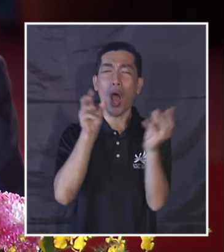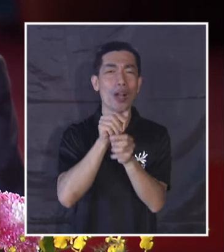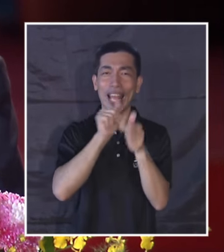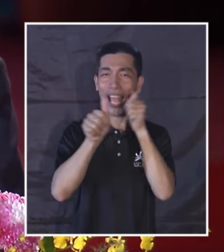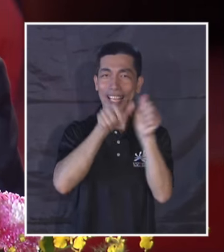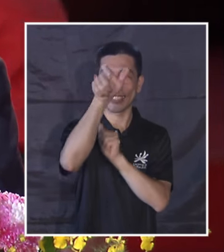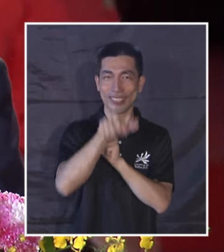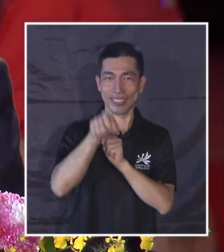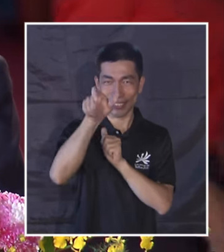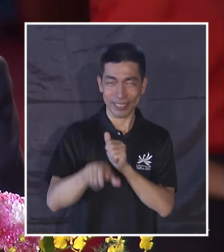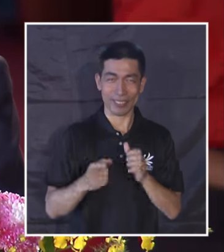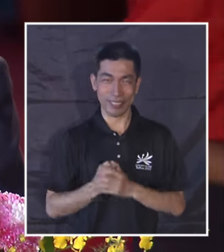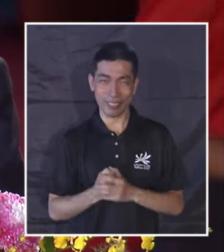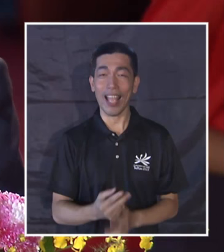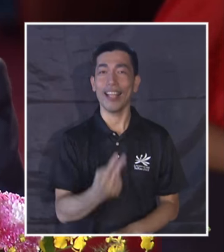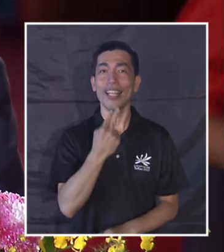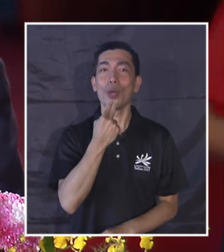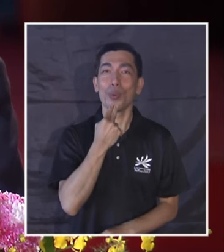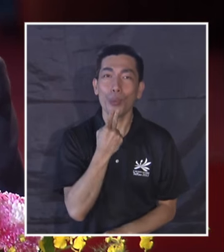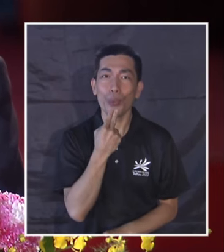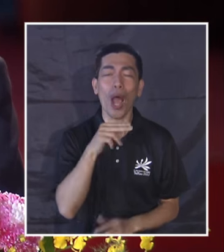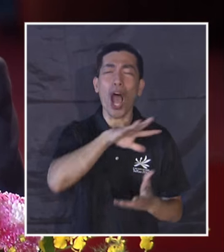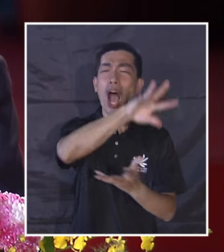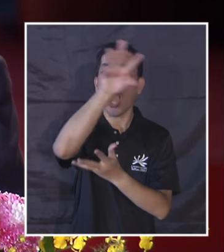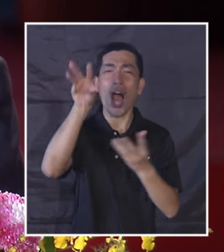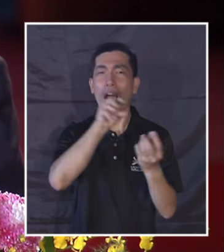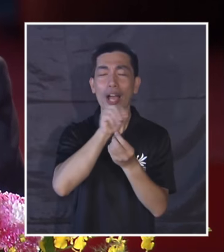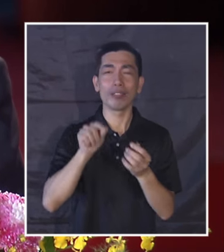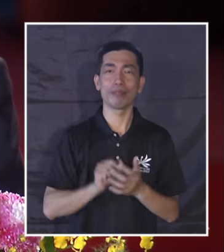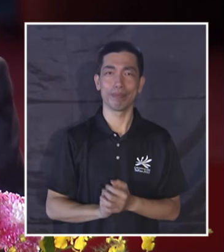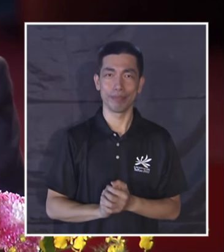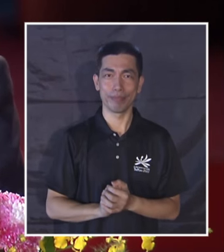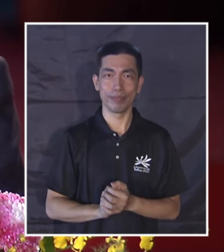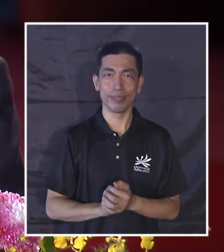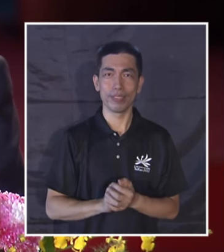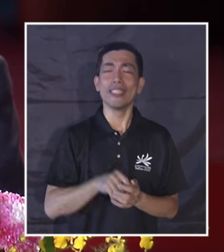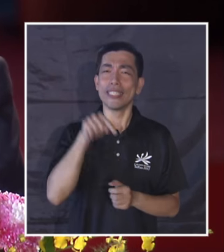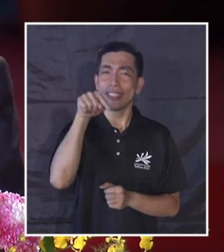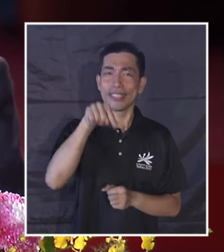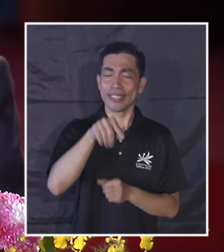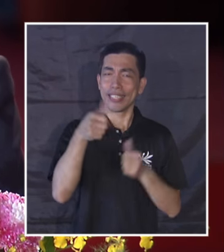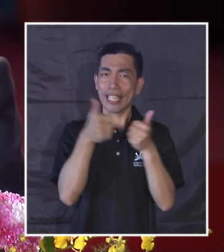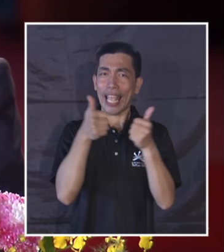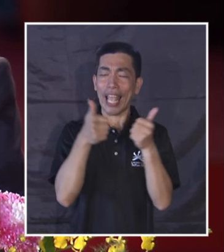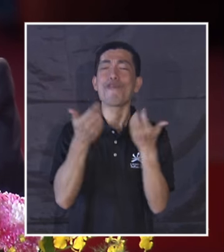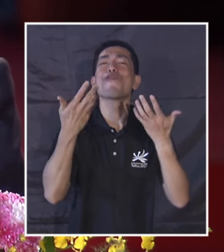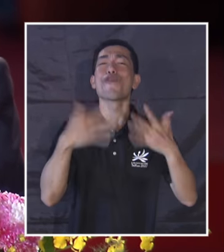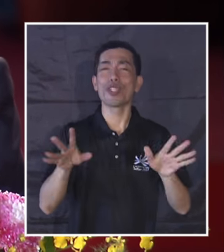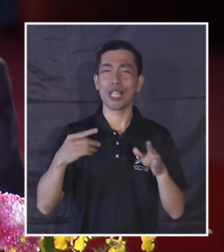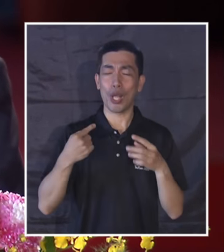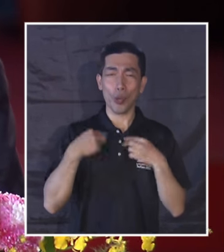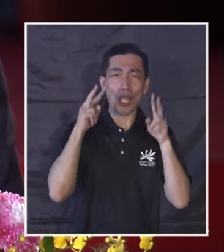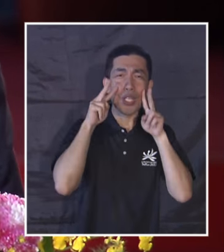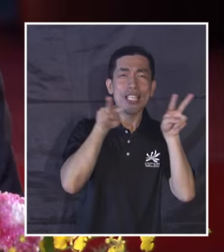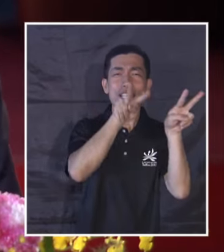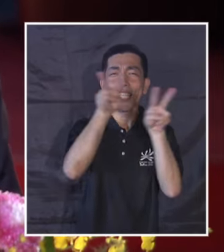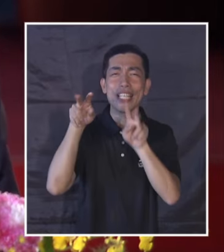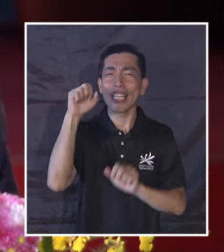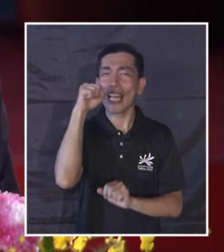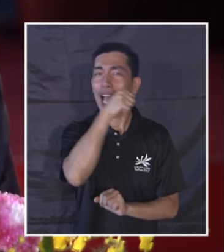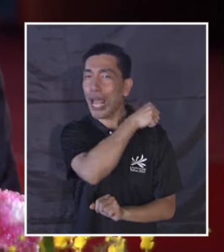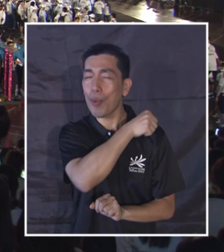员能够透过这次运动会建立友谊，看见台湾，也看见桃园。